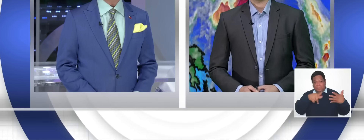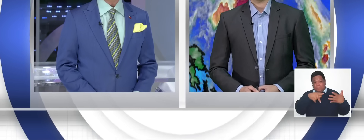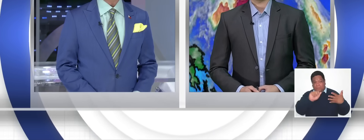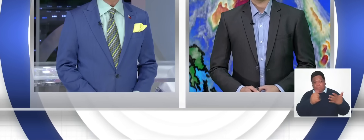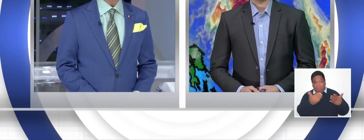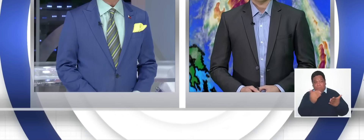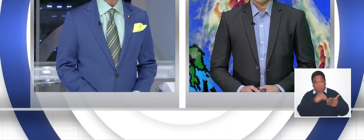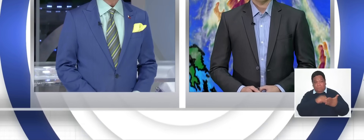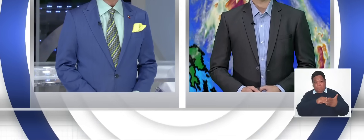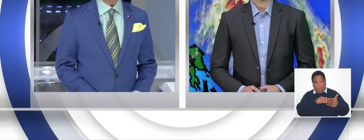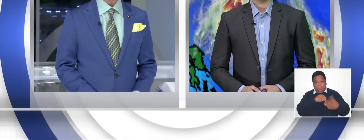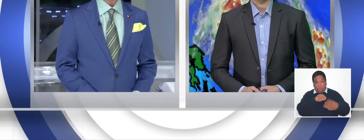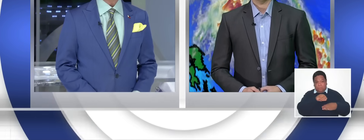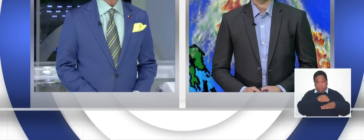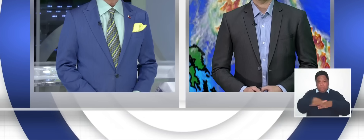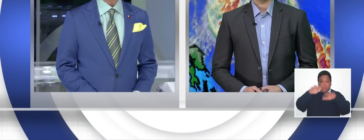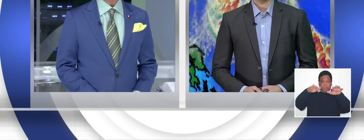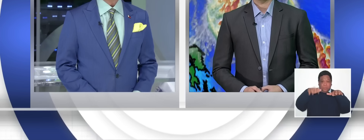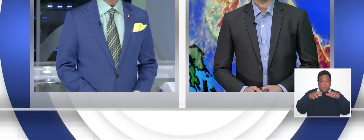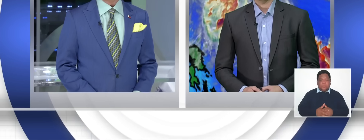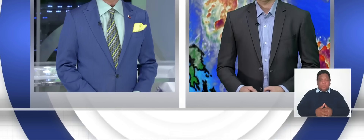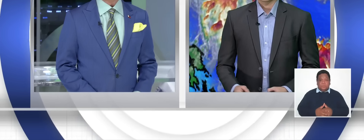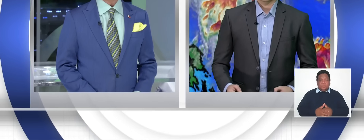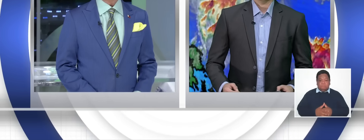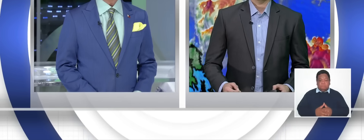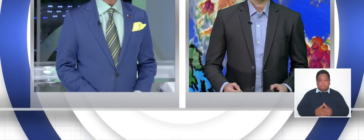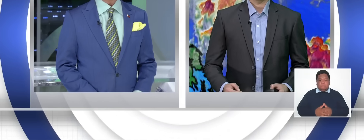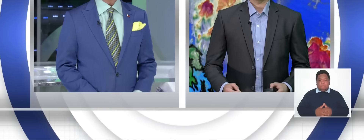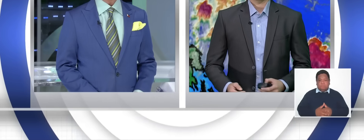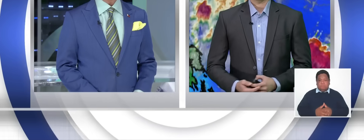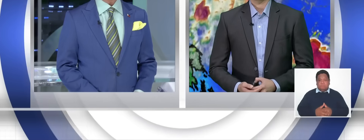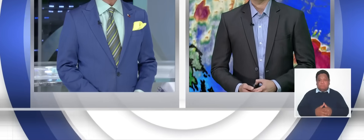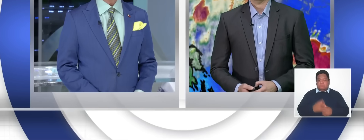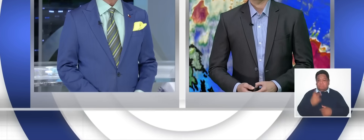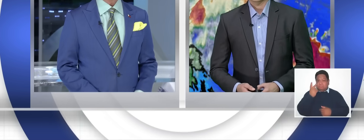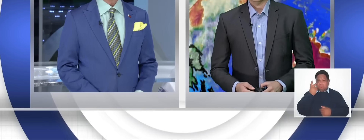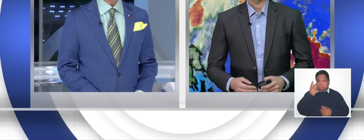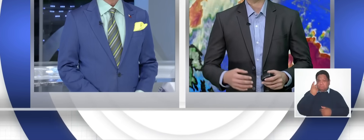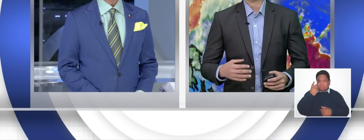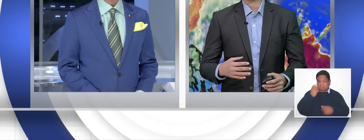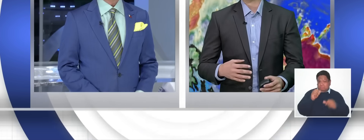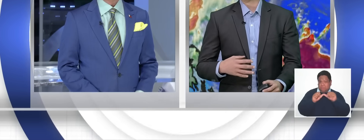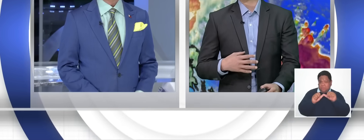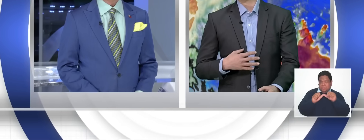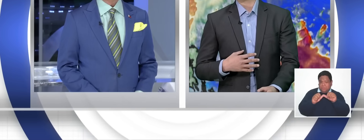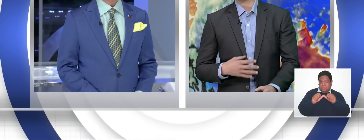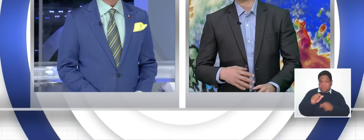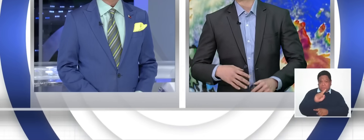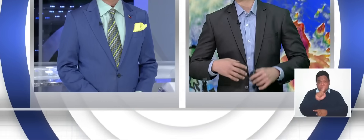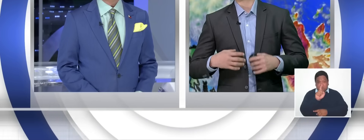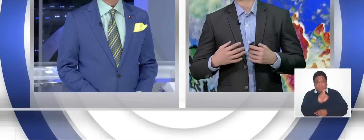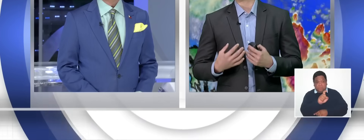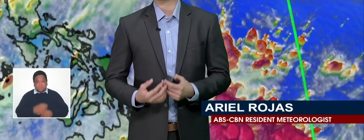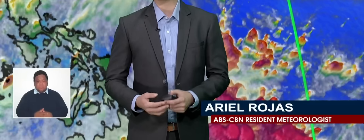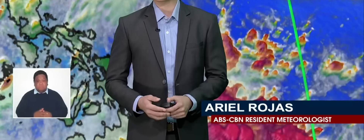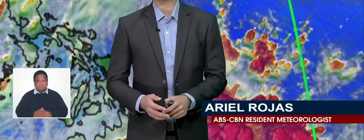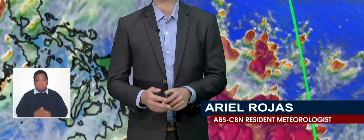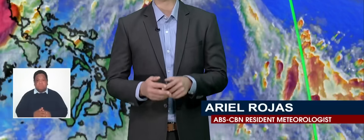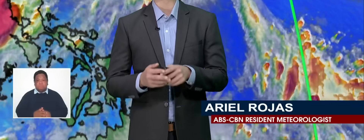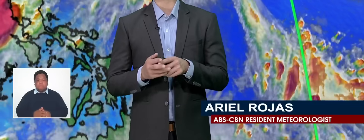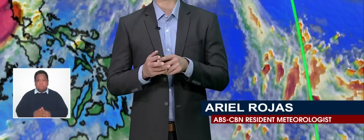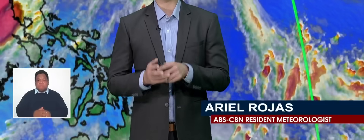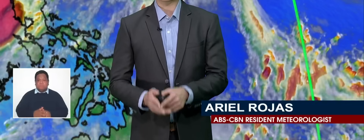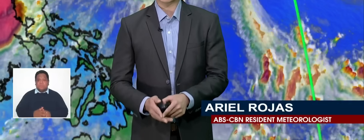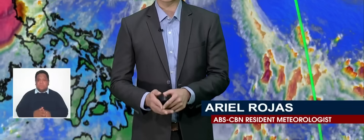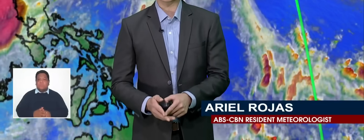panibagong sama ng panahon na yan, ating binabantayan. Tuloy-tuloy na kaya yan, Ariel? Yes, kabayan, meron pa rin tayong mga aasahang pag-ulan dahil